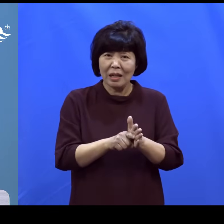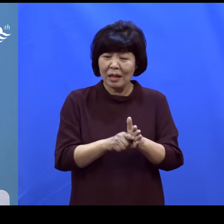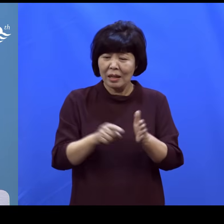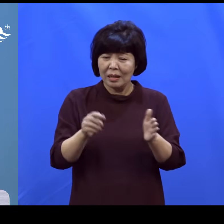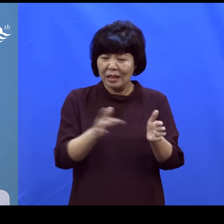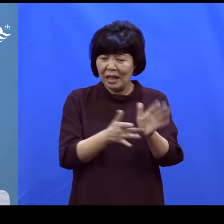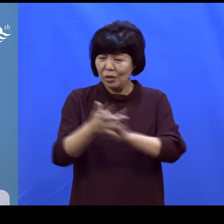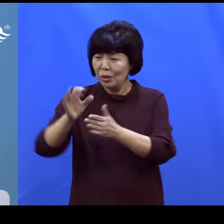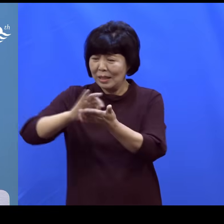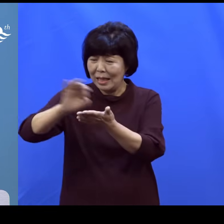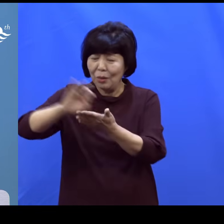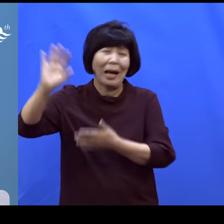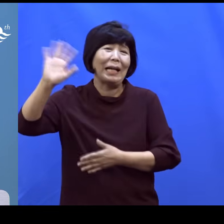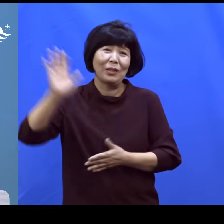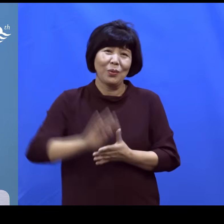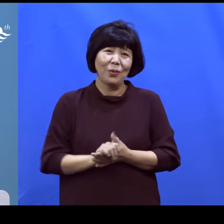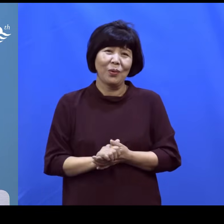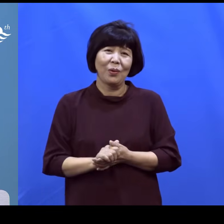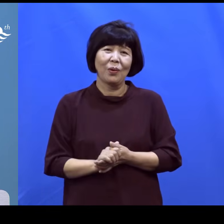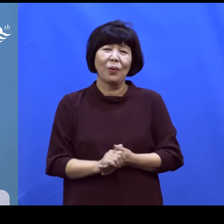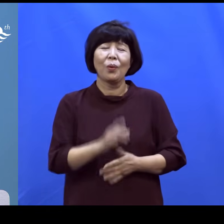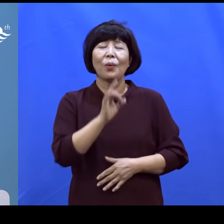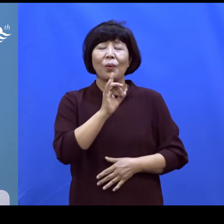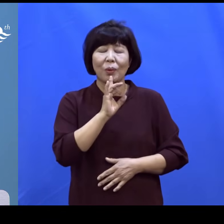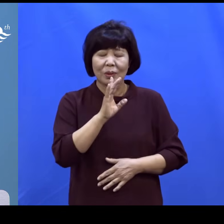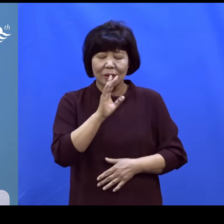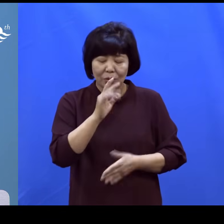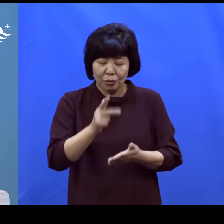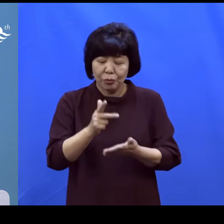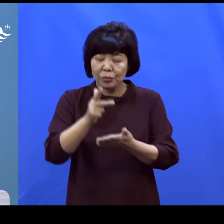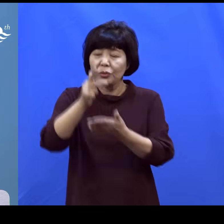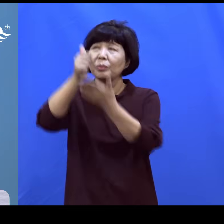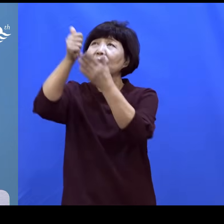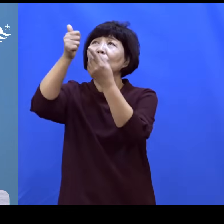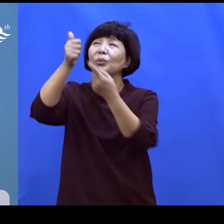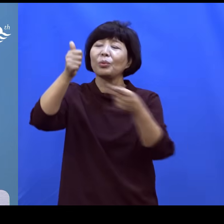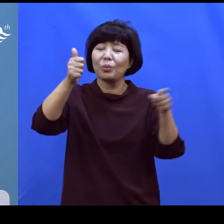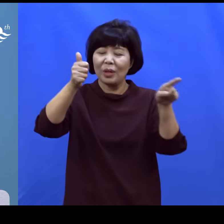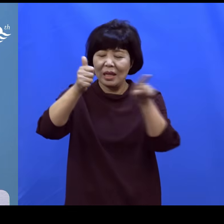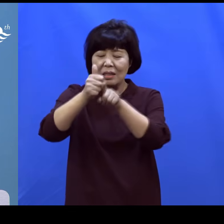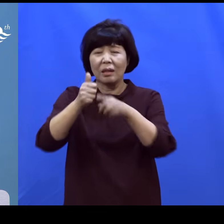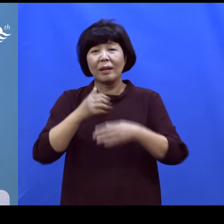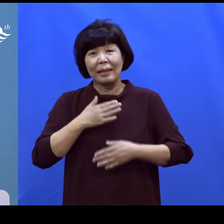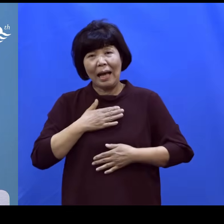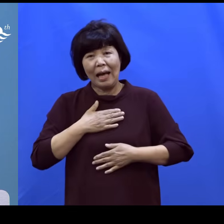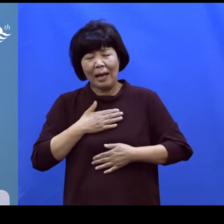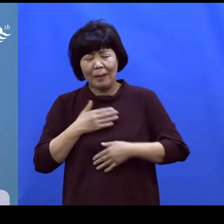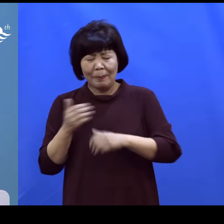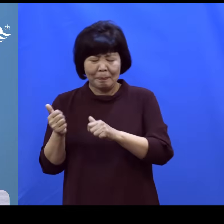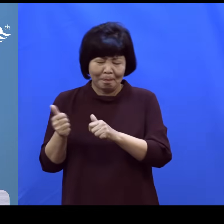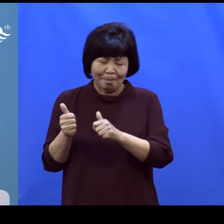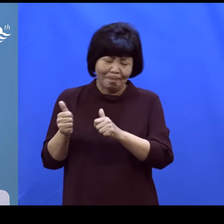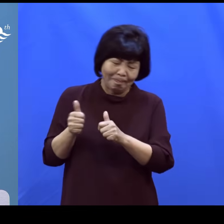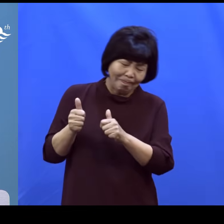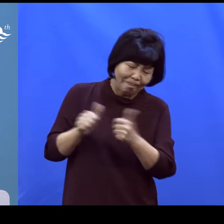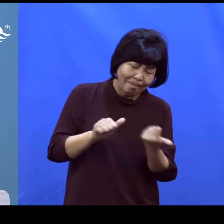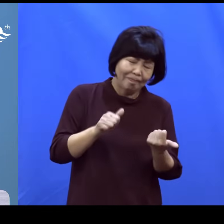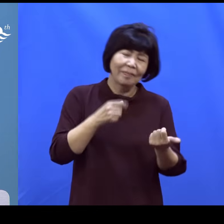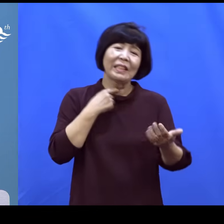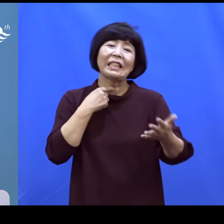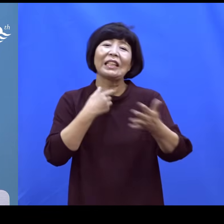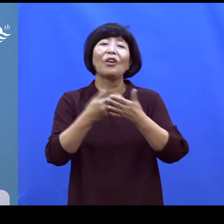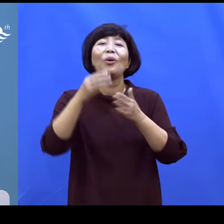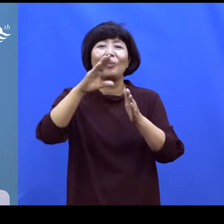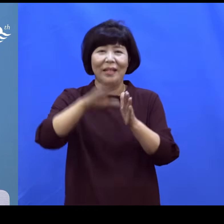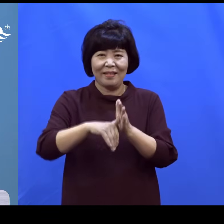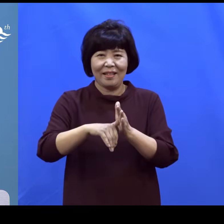아니라 우리가 주님을 위해서 우리 자신을 날마다 죽는 경험을 하게 될 때 주님의